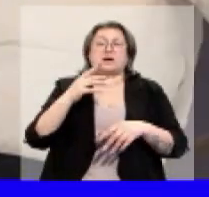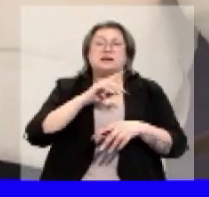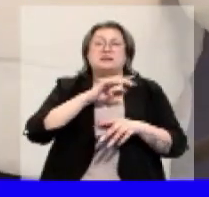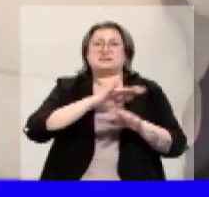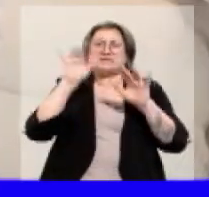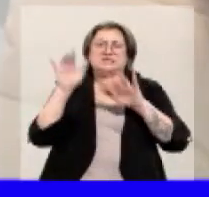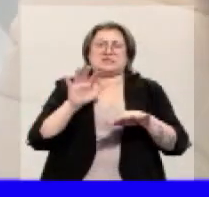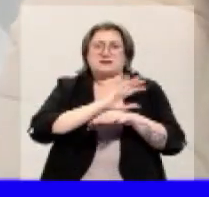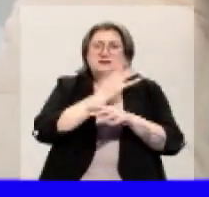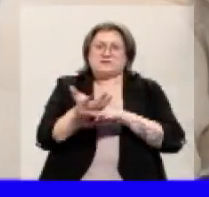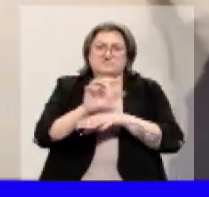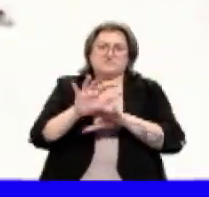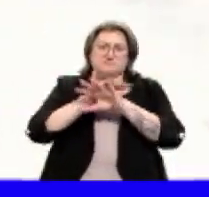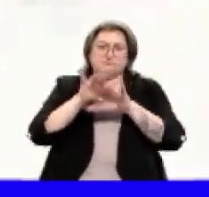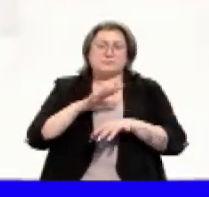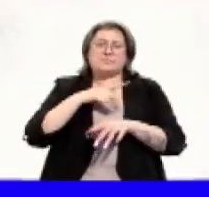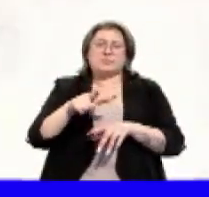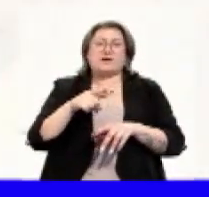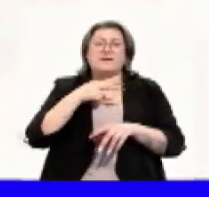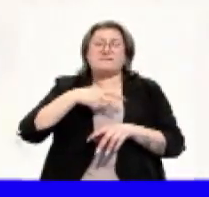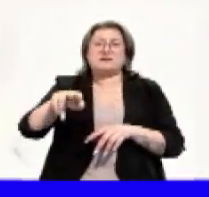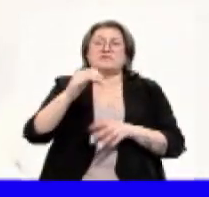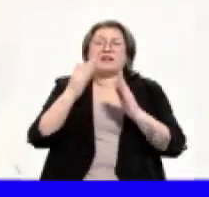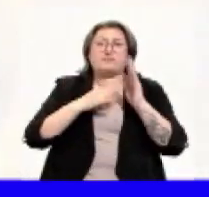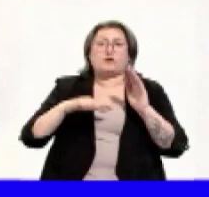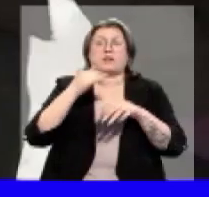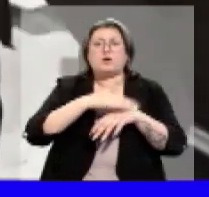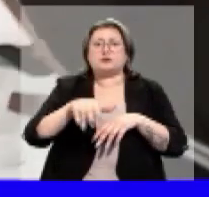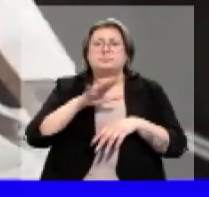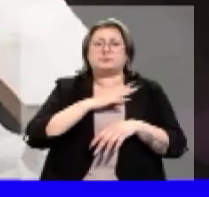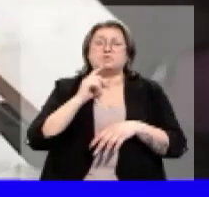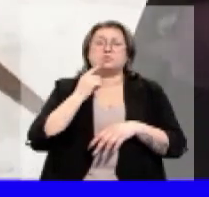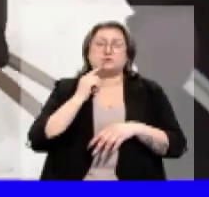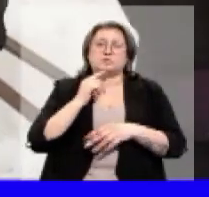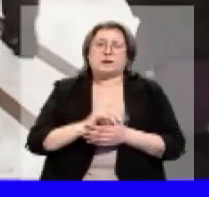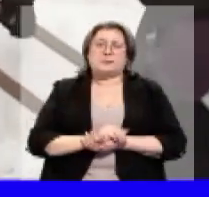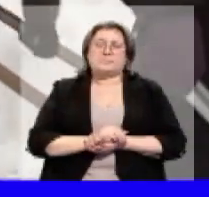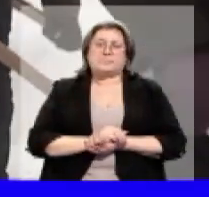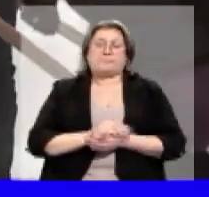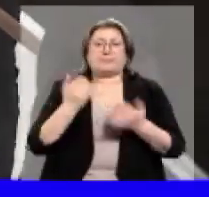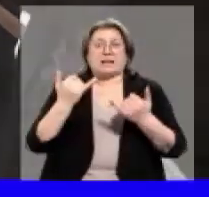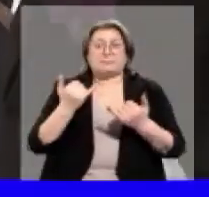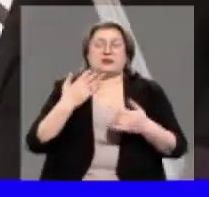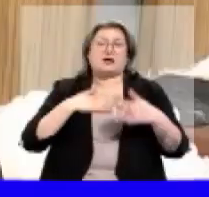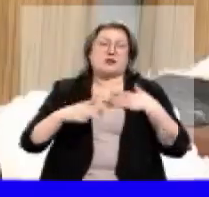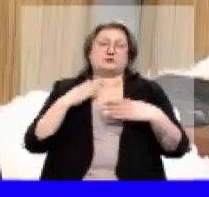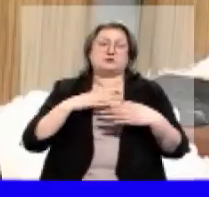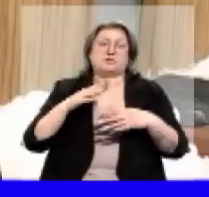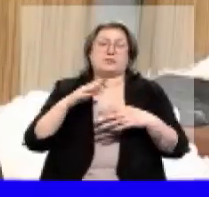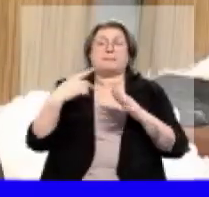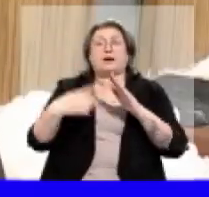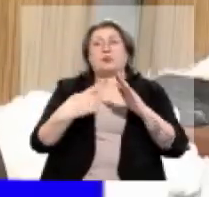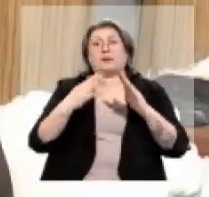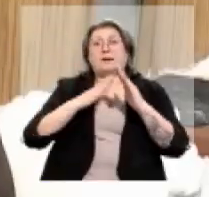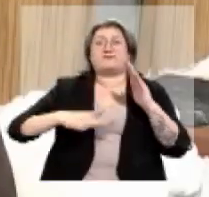обильного снегопада, говорит бабушка, выбраться во двор, да и на улицу, бывает крайне сложно. Теперь радуется, прогулка